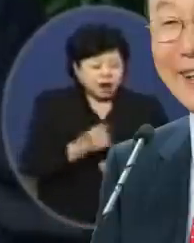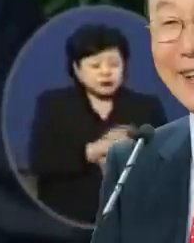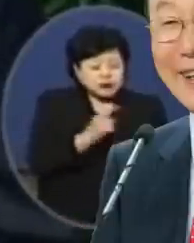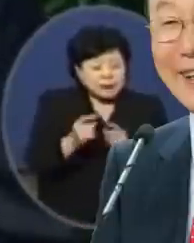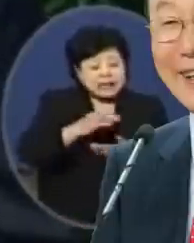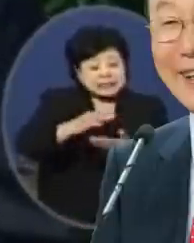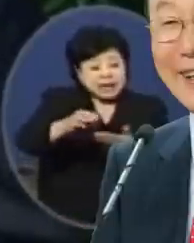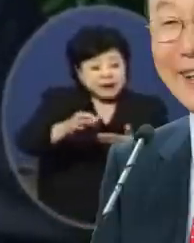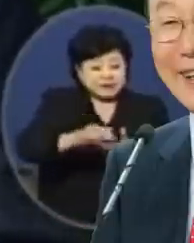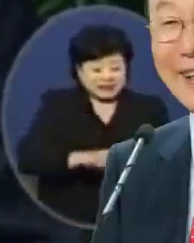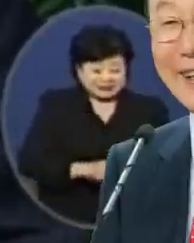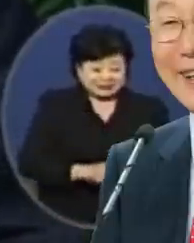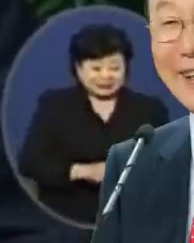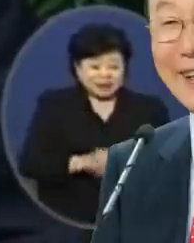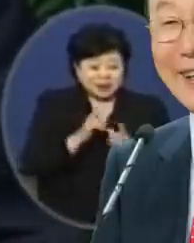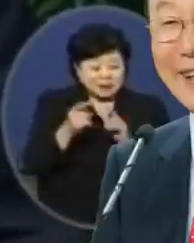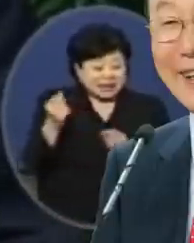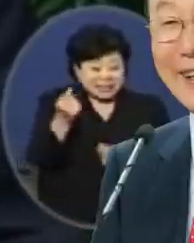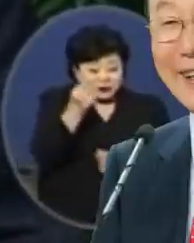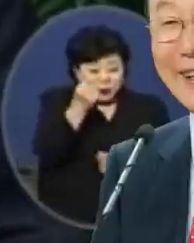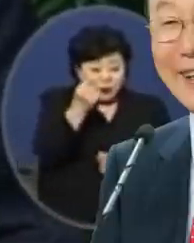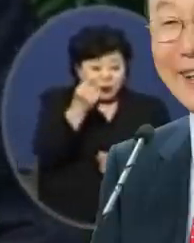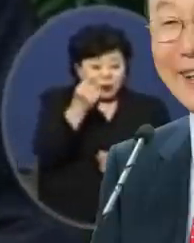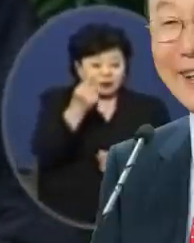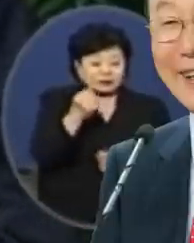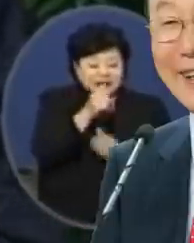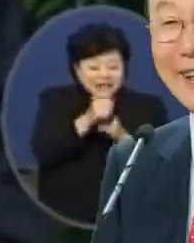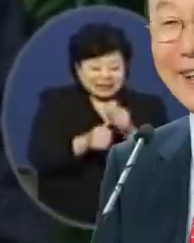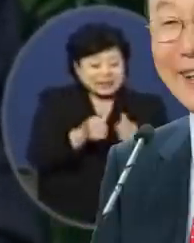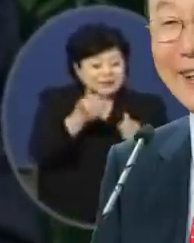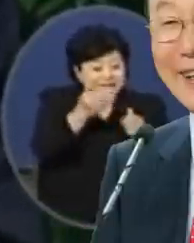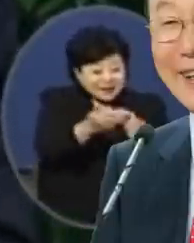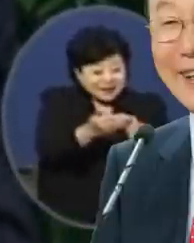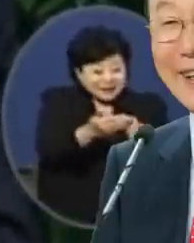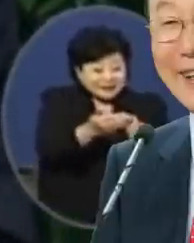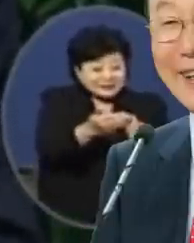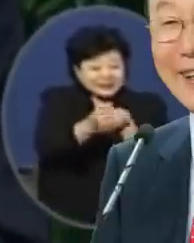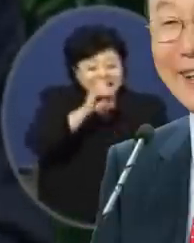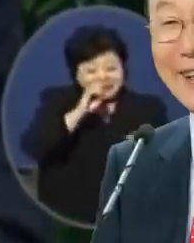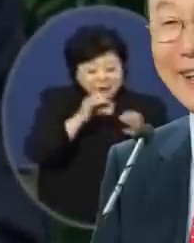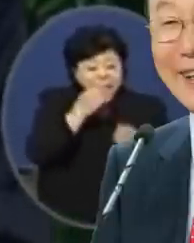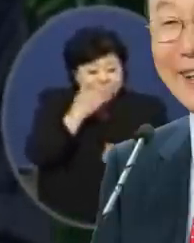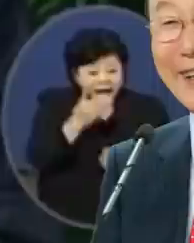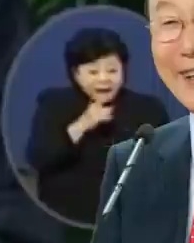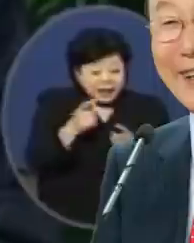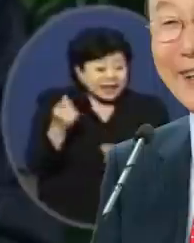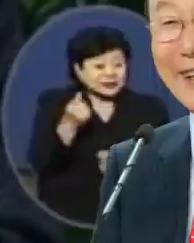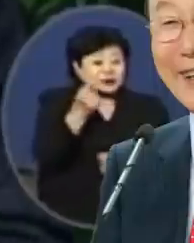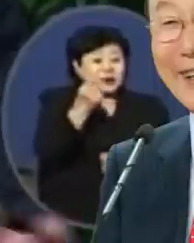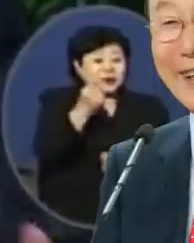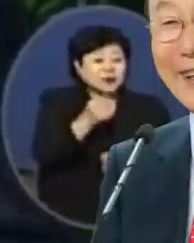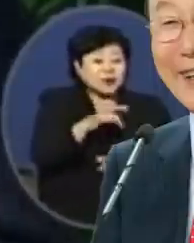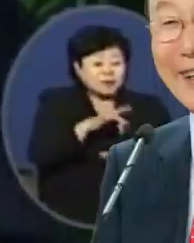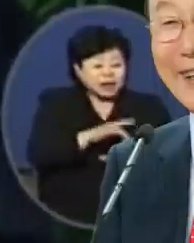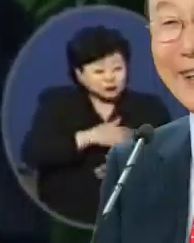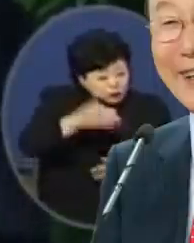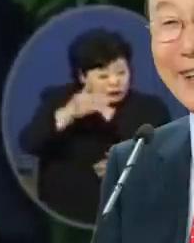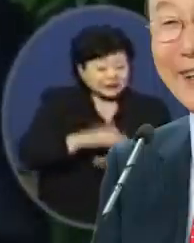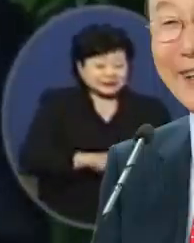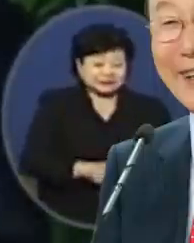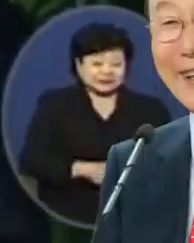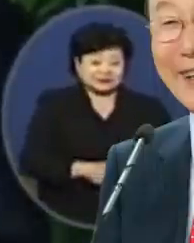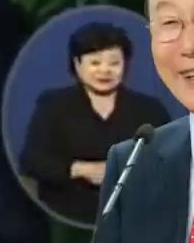말을 하십니다. 그 말로서 하나님께 대화할 수 있고 그 말로서 마귀를 쫓아낼 수